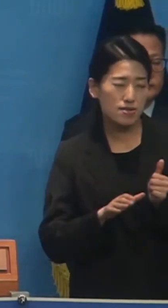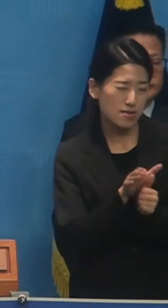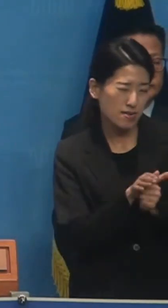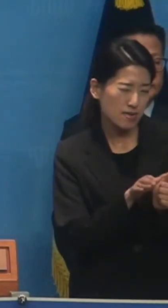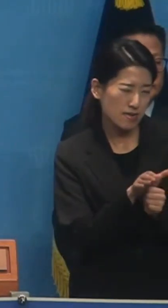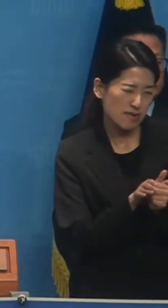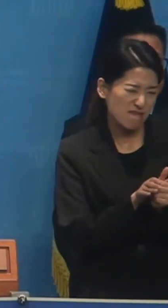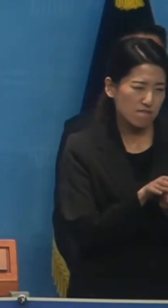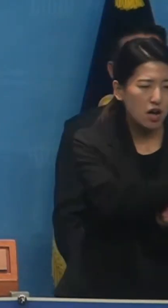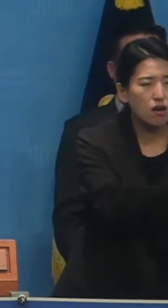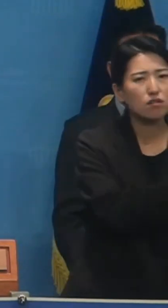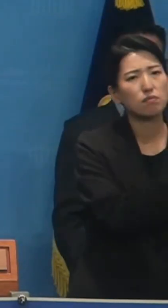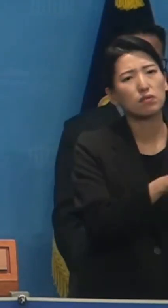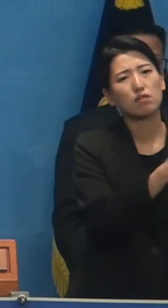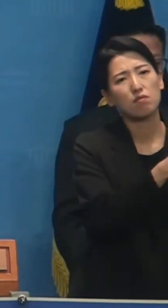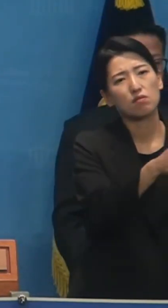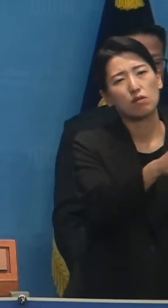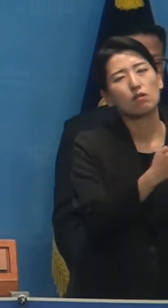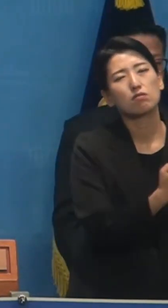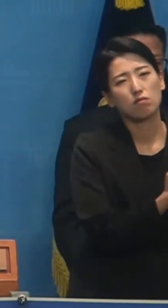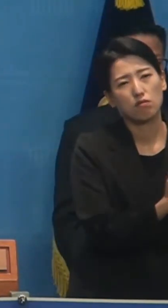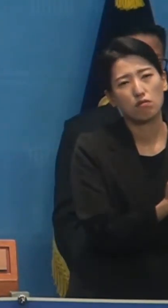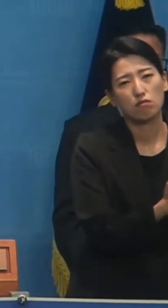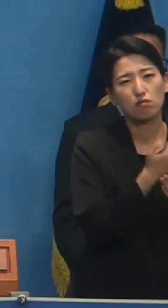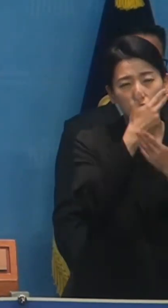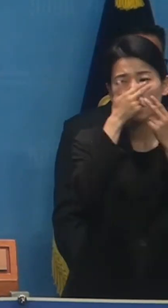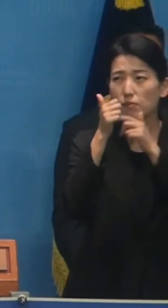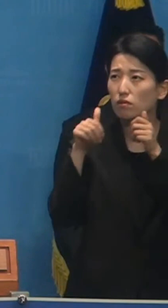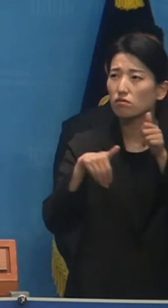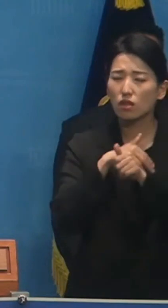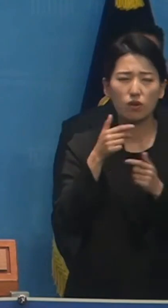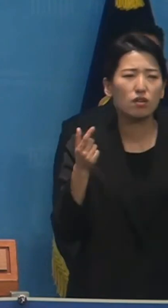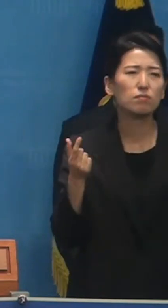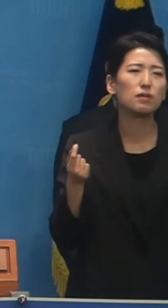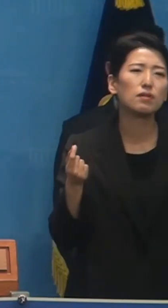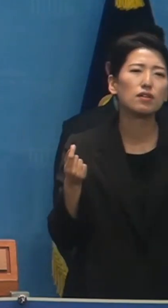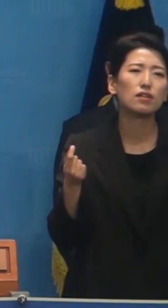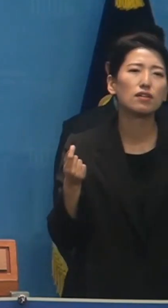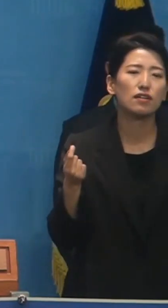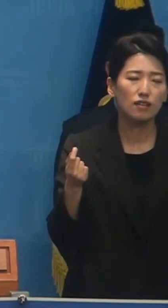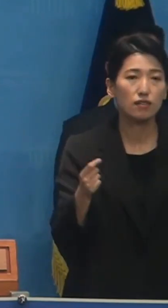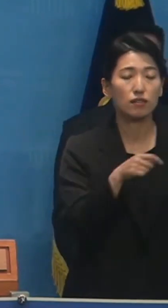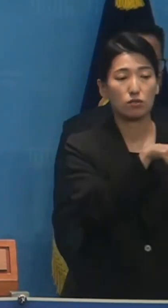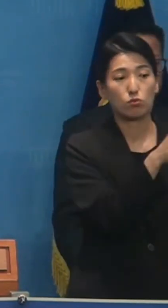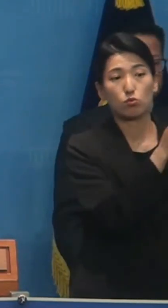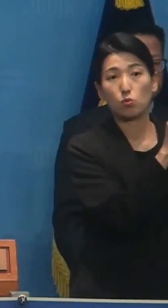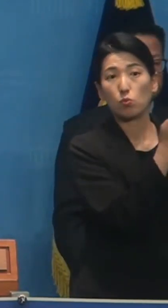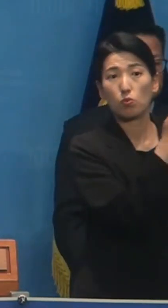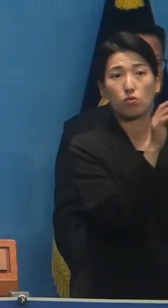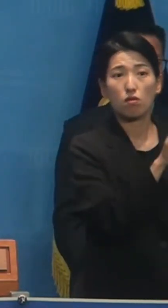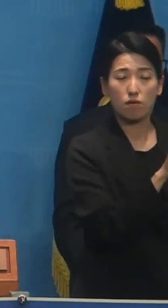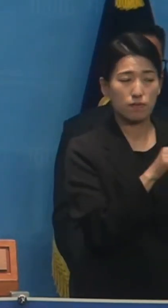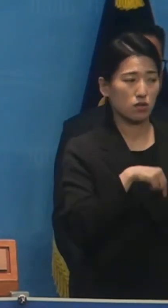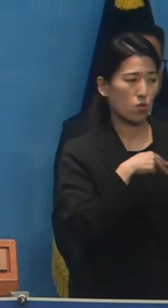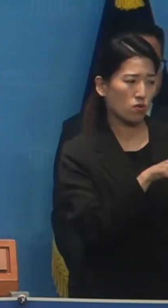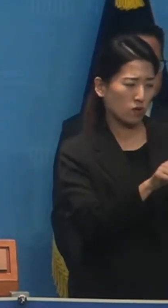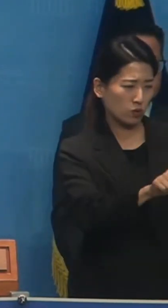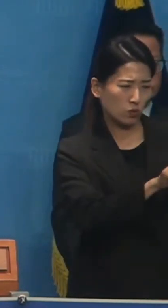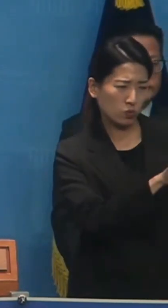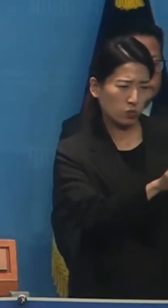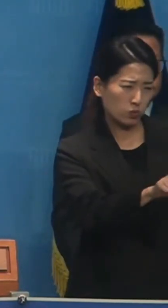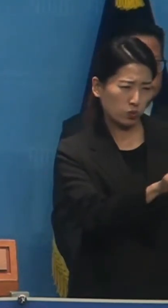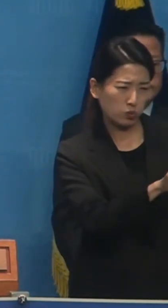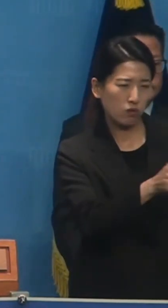후보도 마찬가지입니다. 그리고 죽산 조봉암 선생님께서는 독립운동을 하신 그런